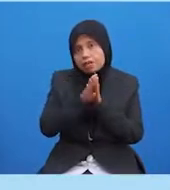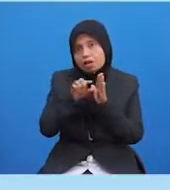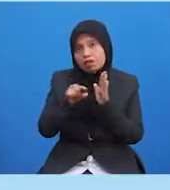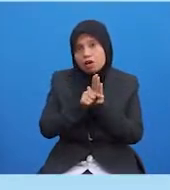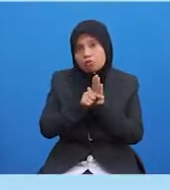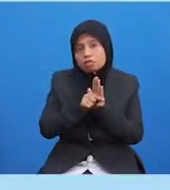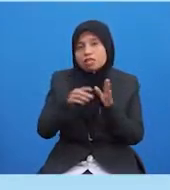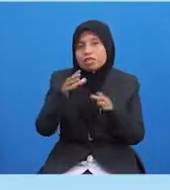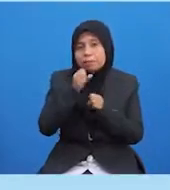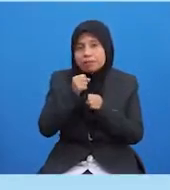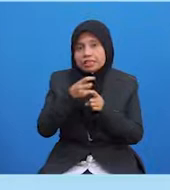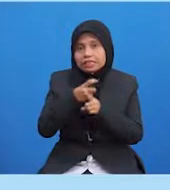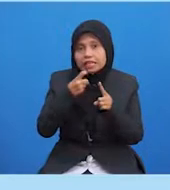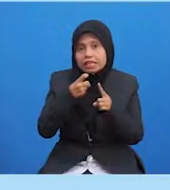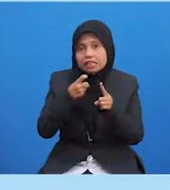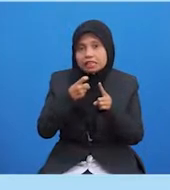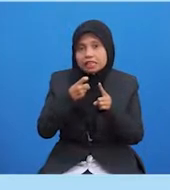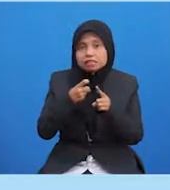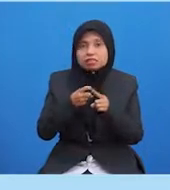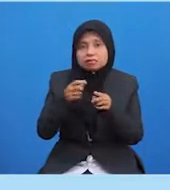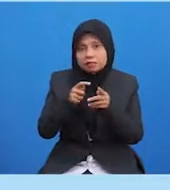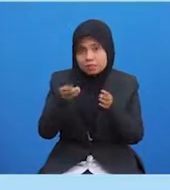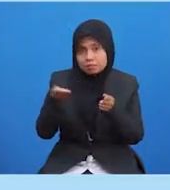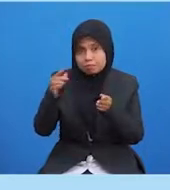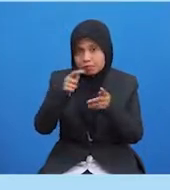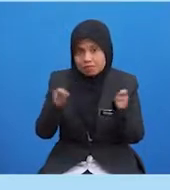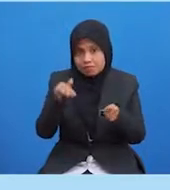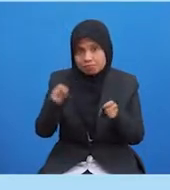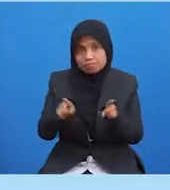daripada direktori yang sama.